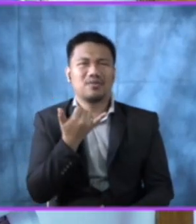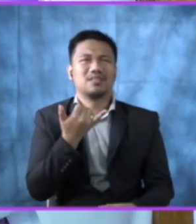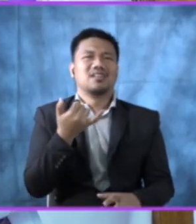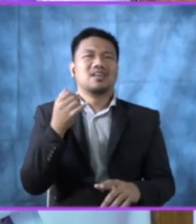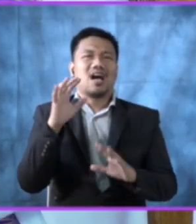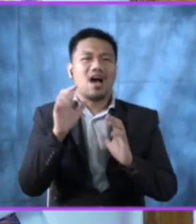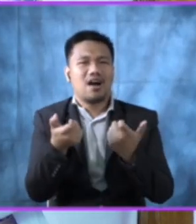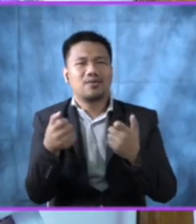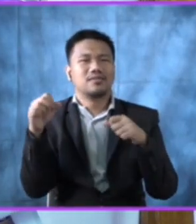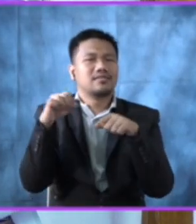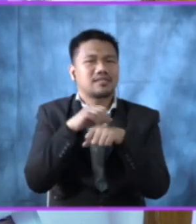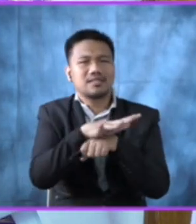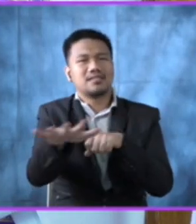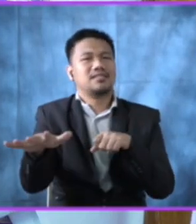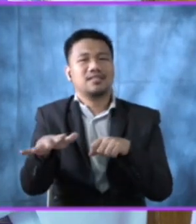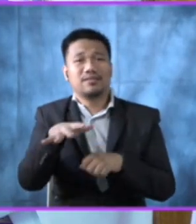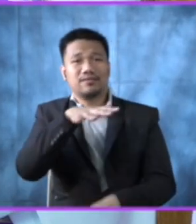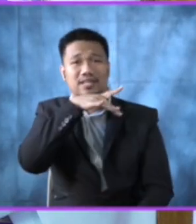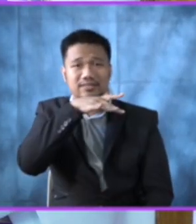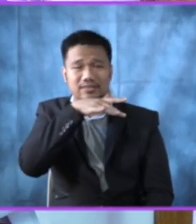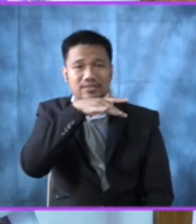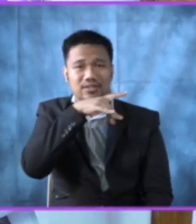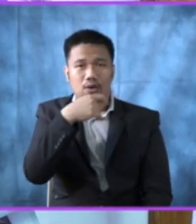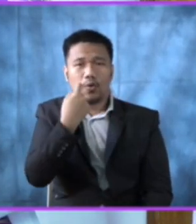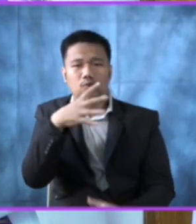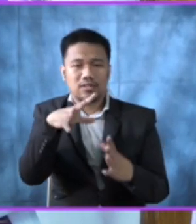ito, kung sino magkakaroon ng virus na ito.